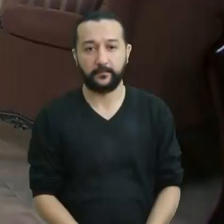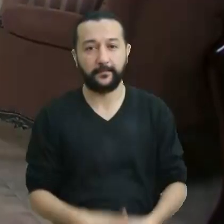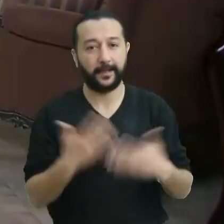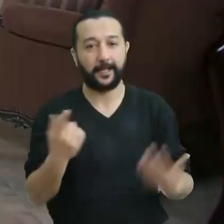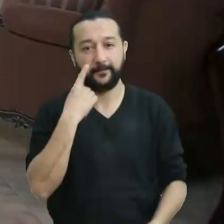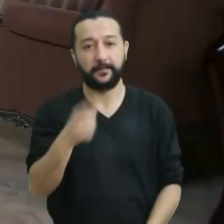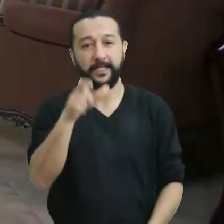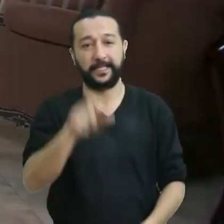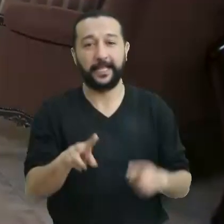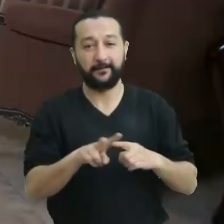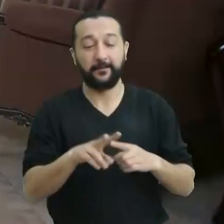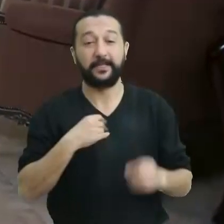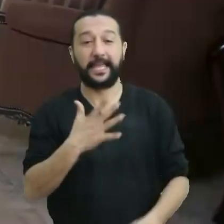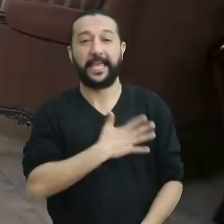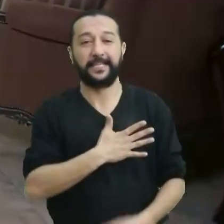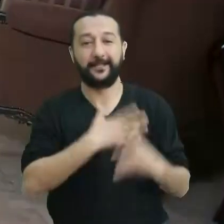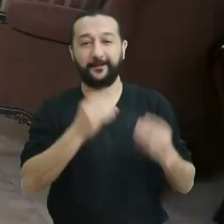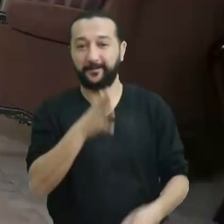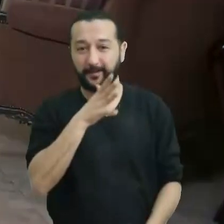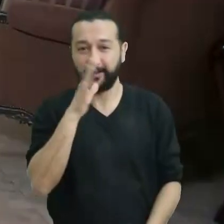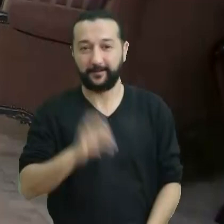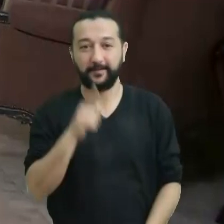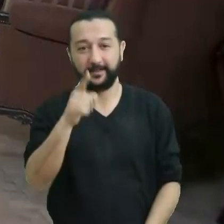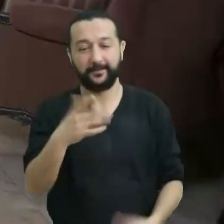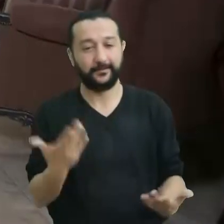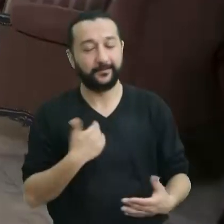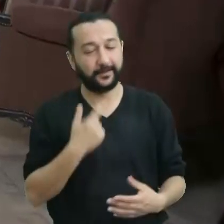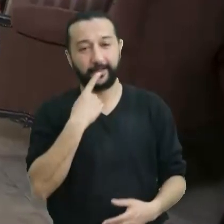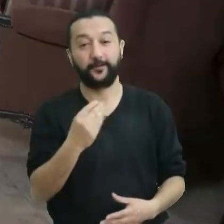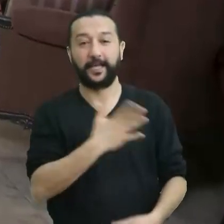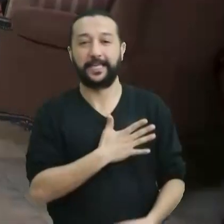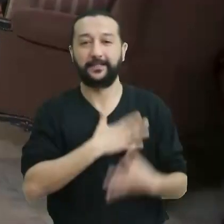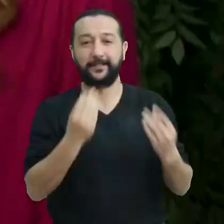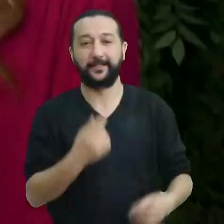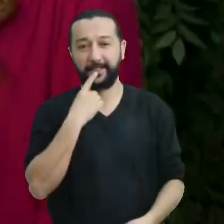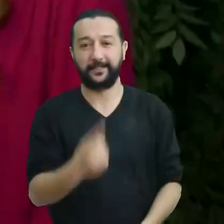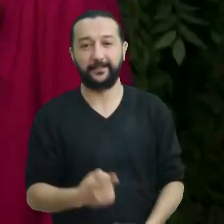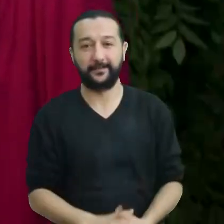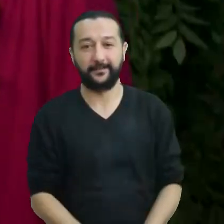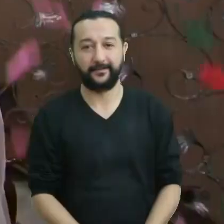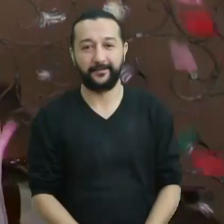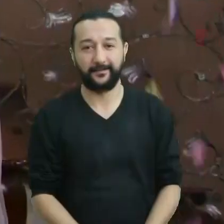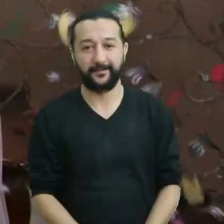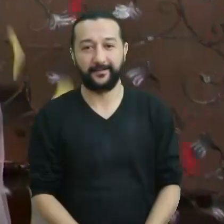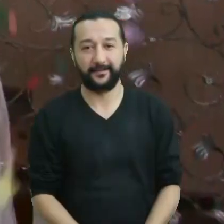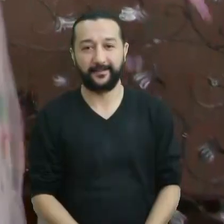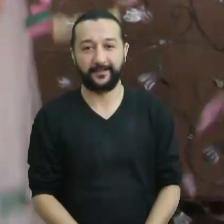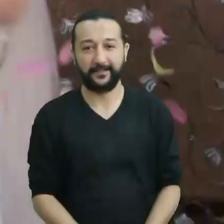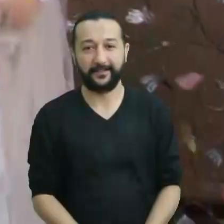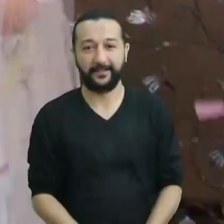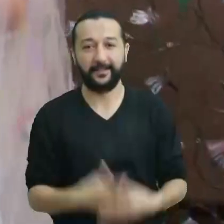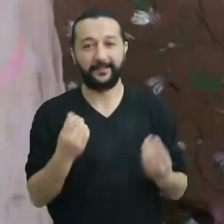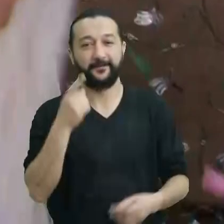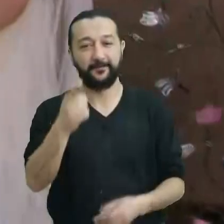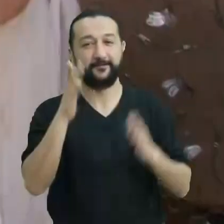Ay Kemal'im ben heyecanlandım biliyor musun? Ya hiç sorma Serpil ben de çok heyecanlıyım. Serp konfeti patlattı.